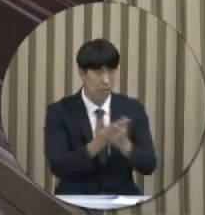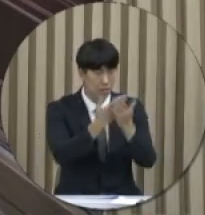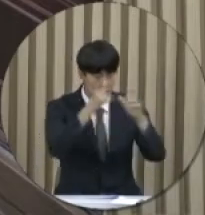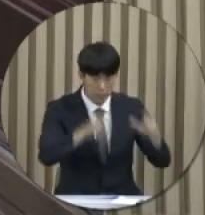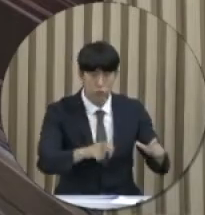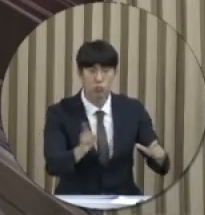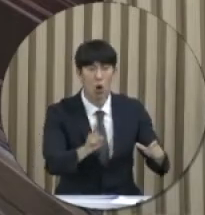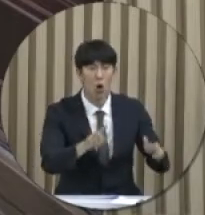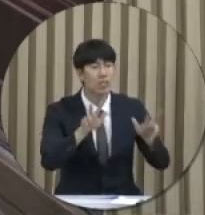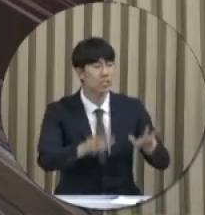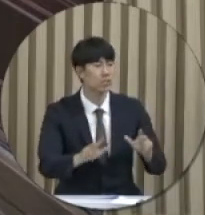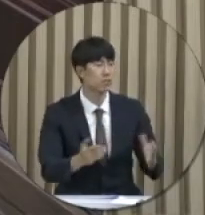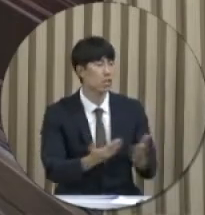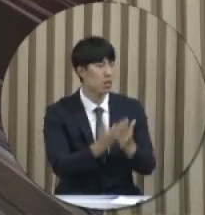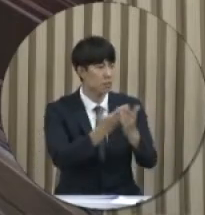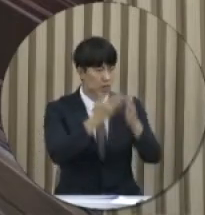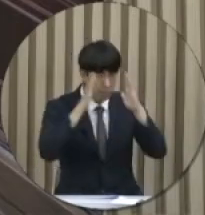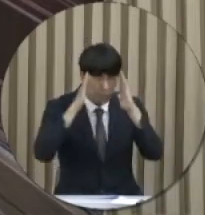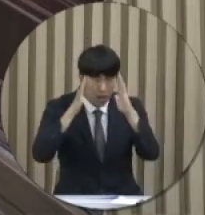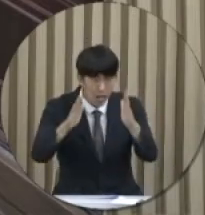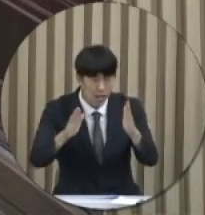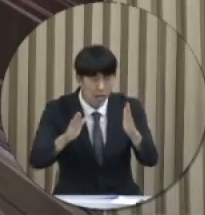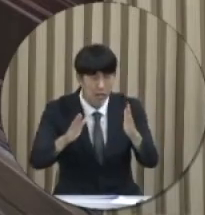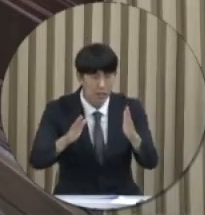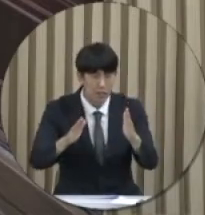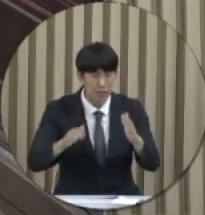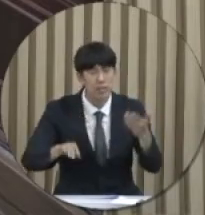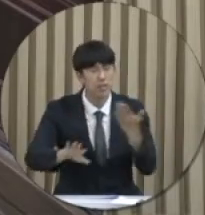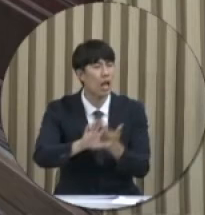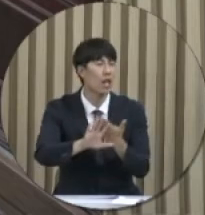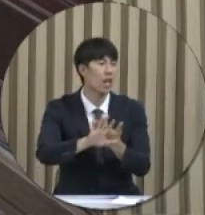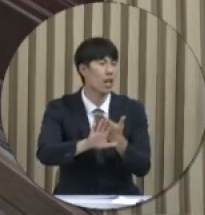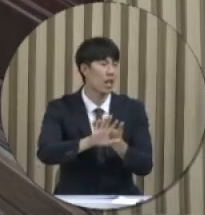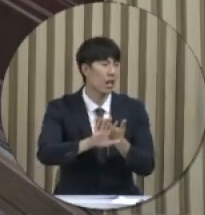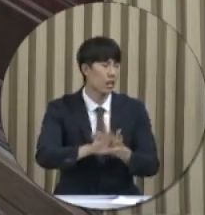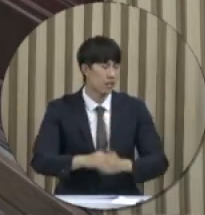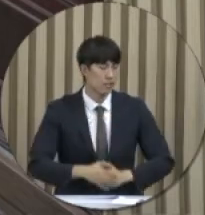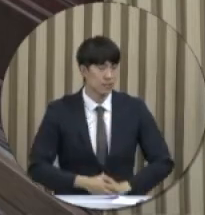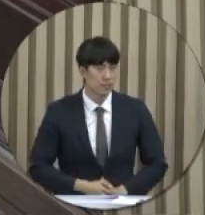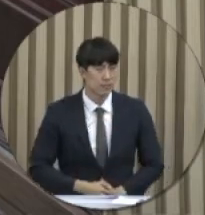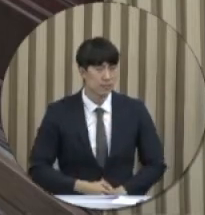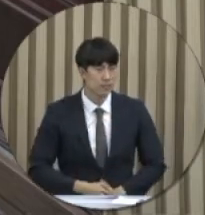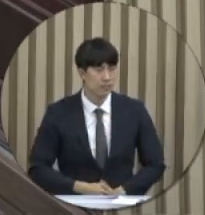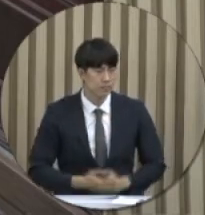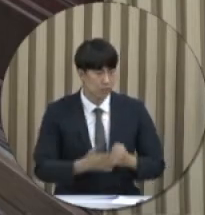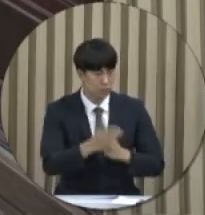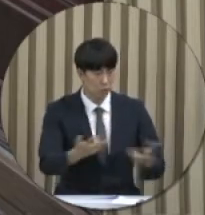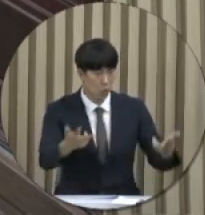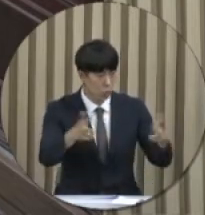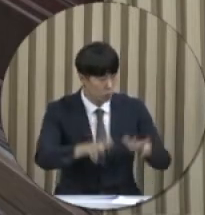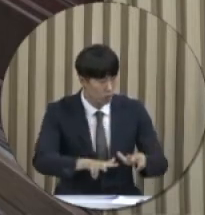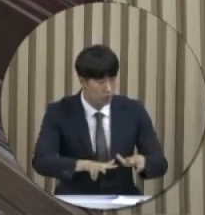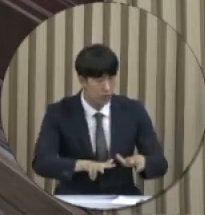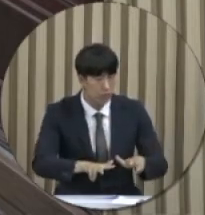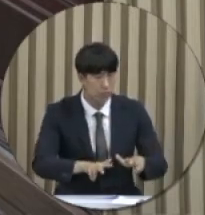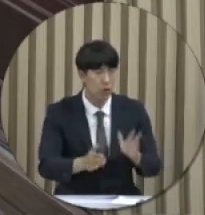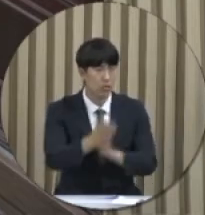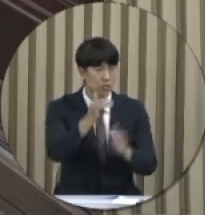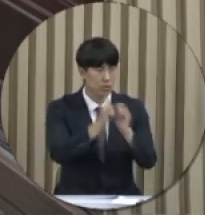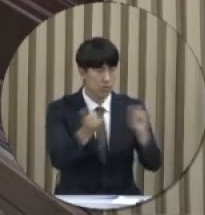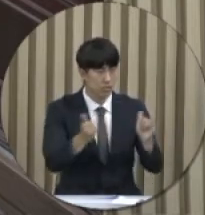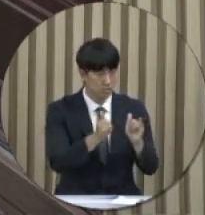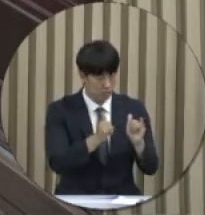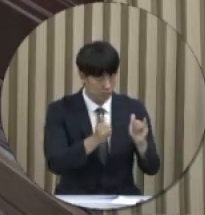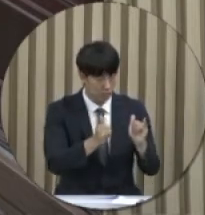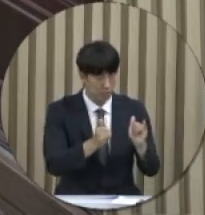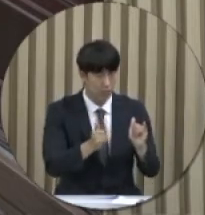지금의 개발의 방향하고는 좀 많이 틀렸었었고요. 그러다 보니 이러한 뭐 공원이라든지 시민분들이 누릴